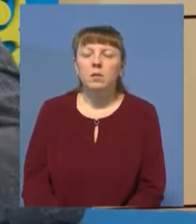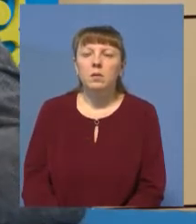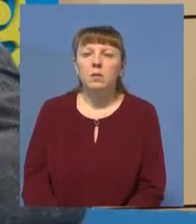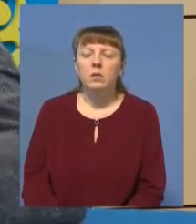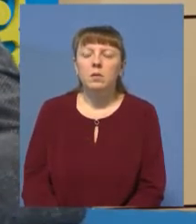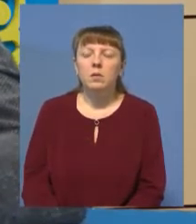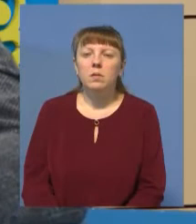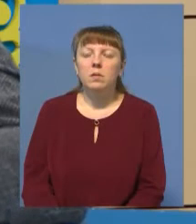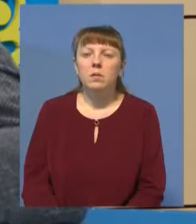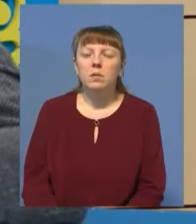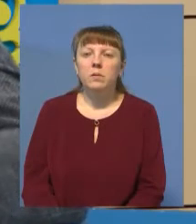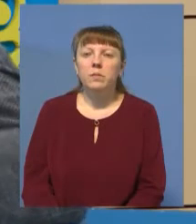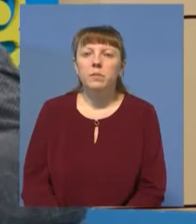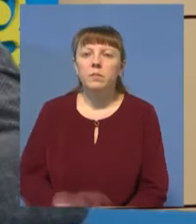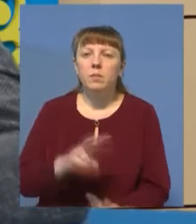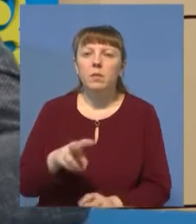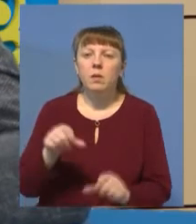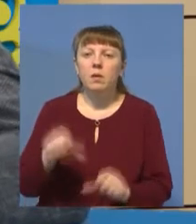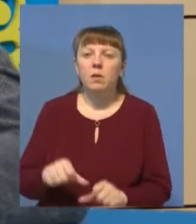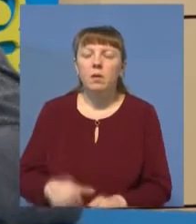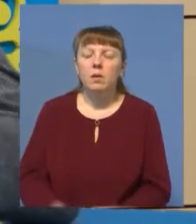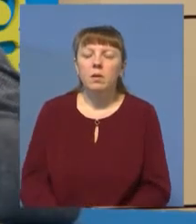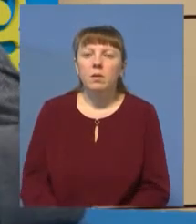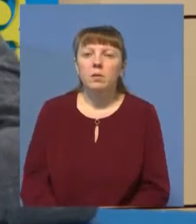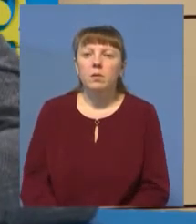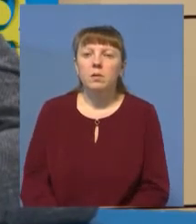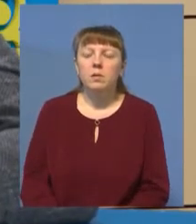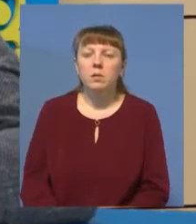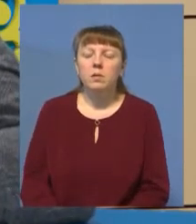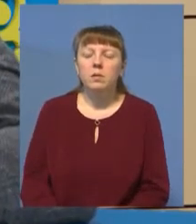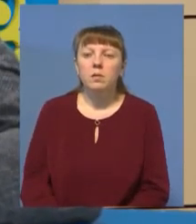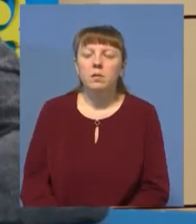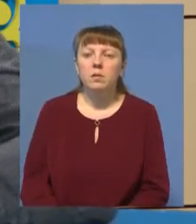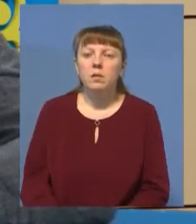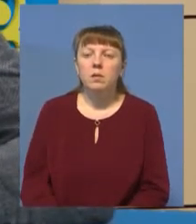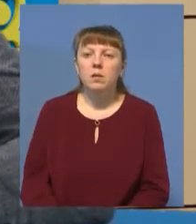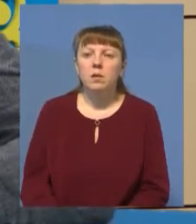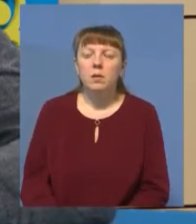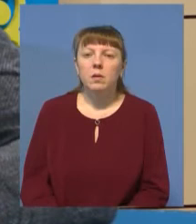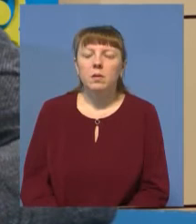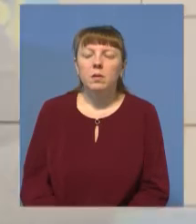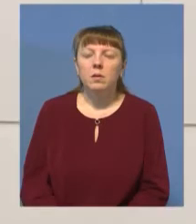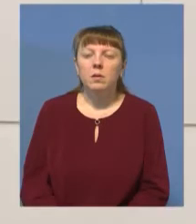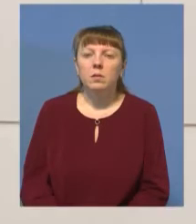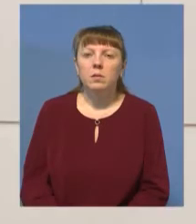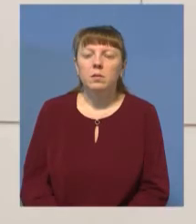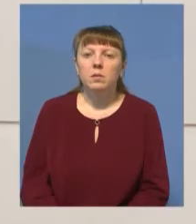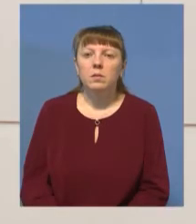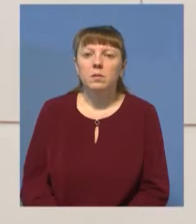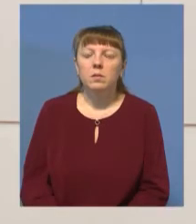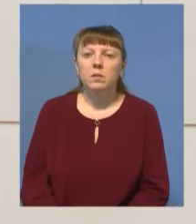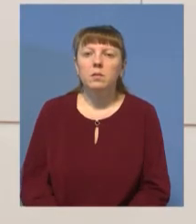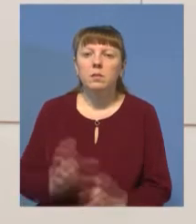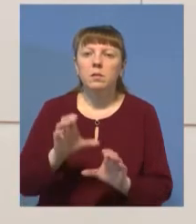по вот разбирательствам защиты прав потребителей? Насколько это растягивается на долгий срок, ну и так далее? Вы знаете, наверное, законодатель не